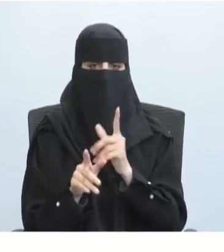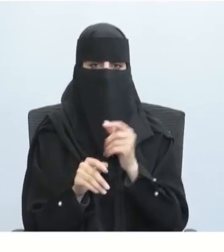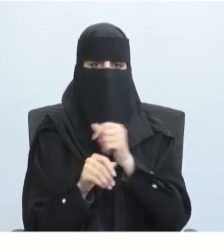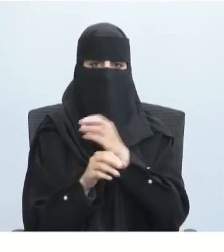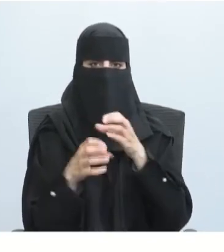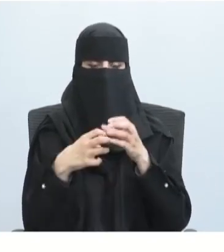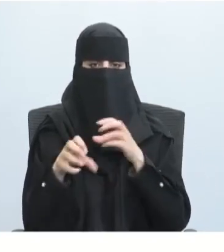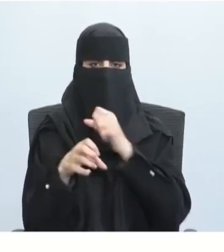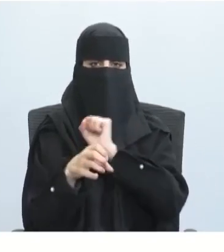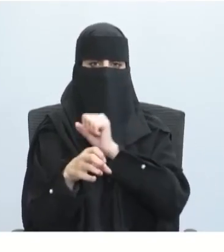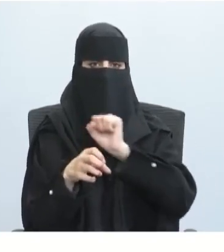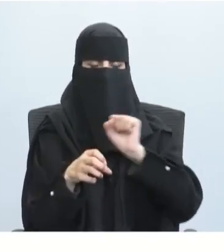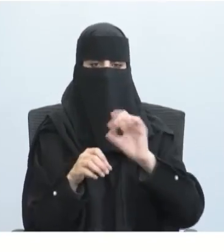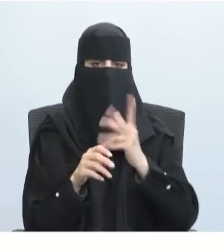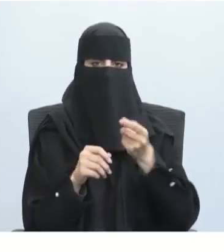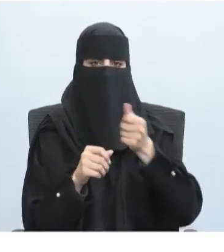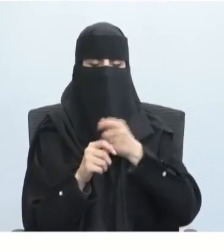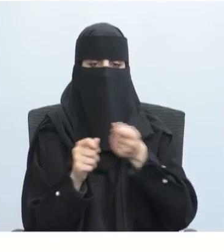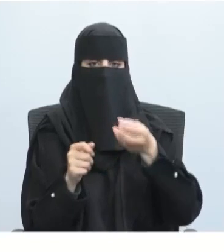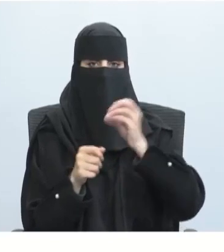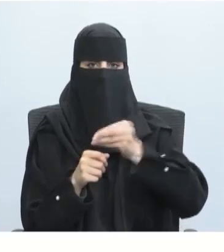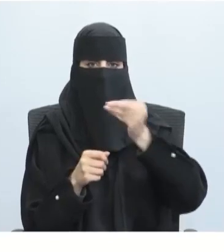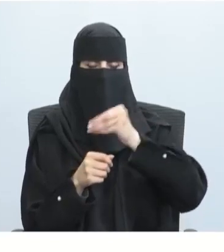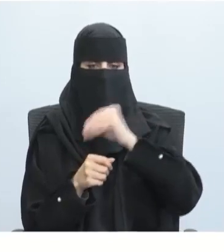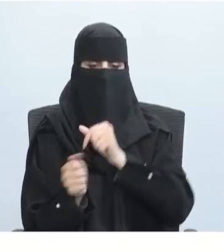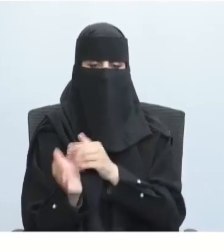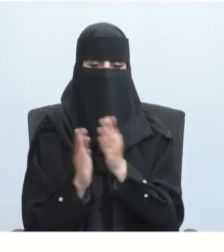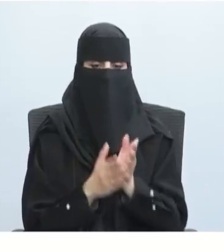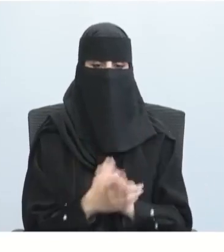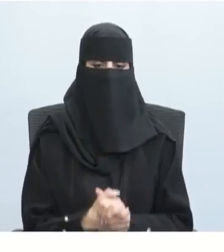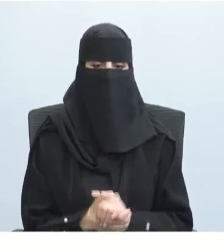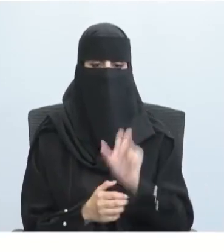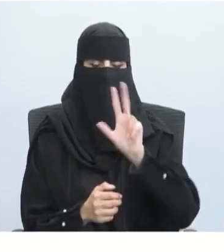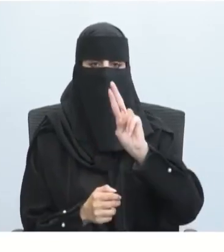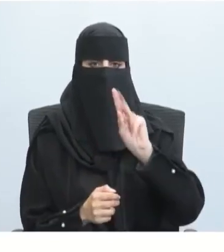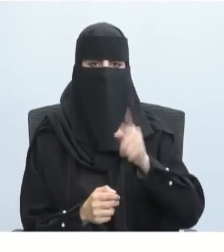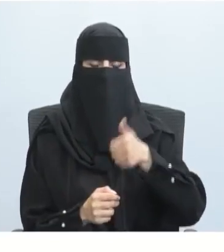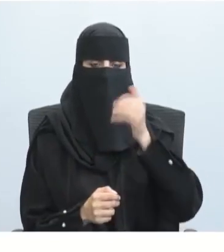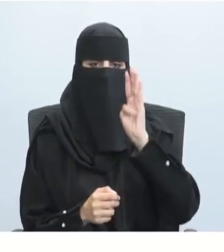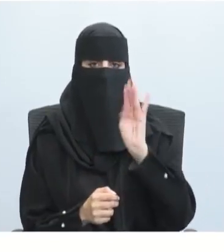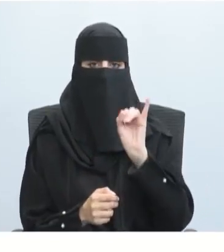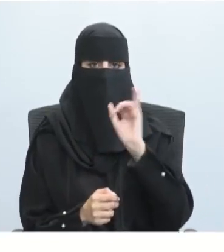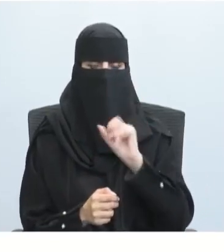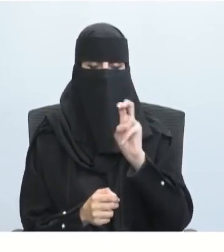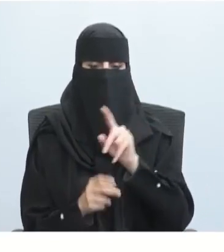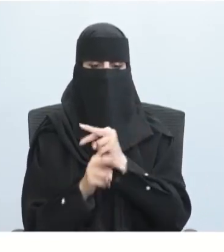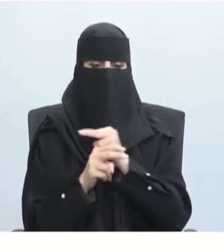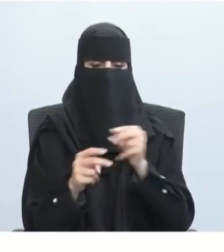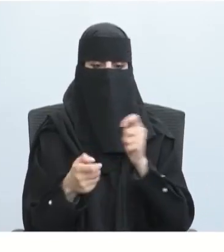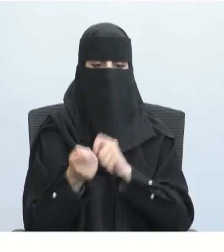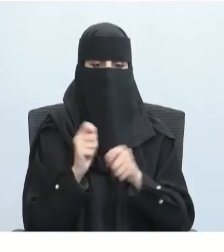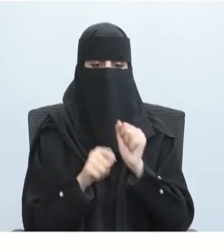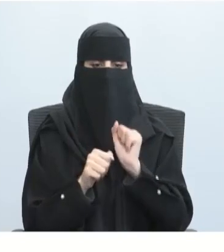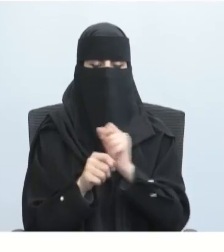مستقله كل سنه لوحدها ام ستكون تراكميه ذكرنا ايضا تراكميه نقصد بها هي التي العمليه تستند من خلال الارباح